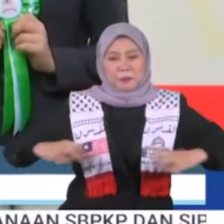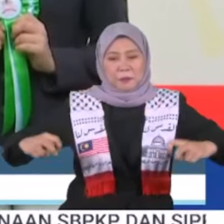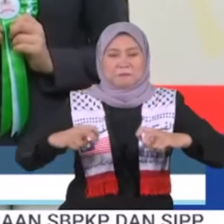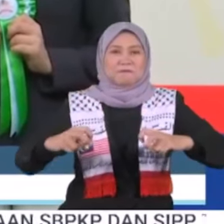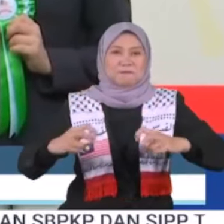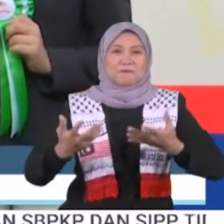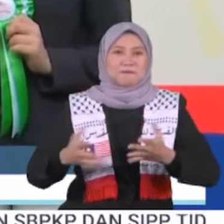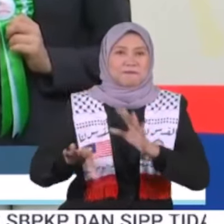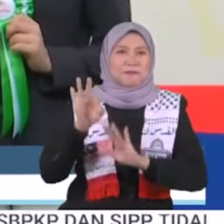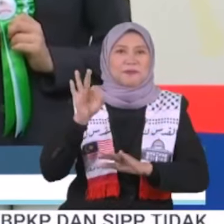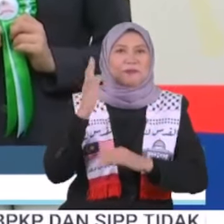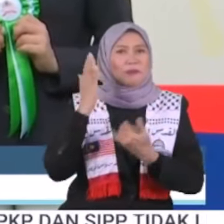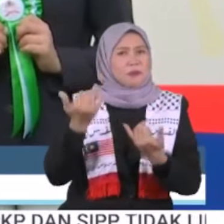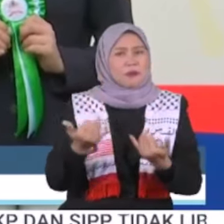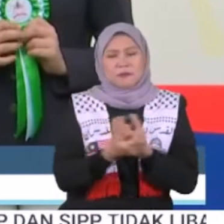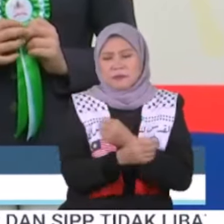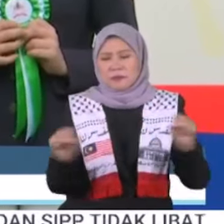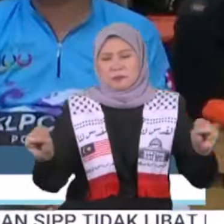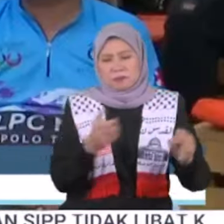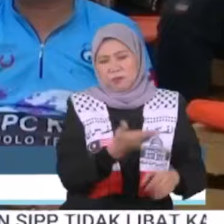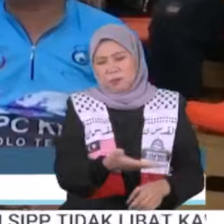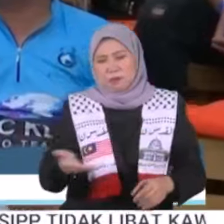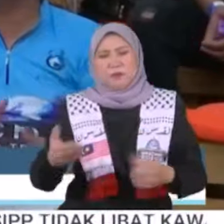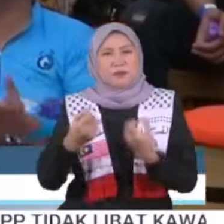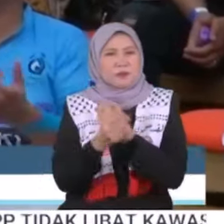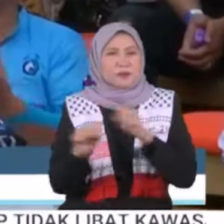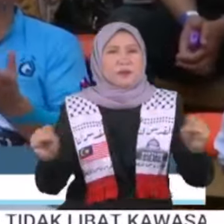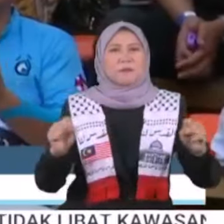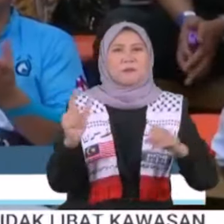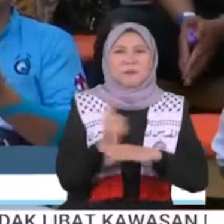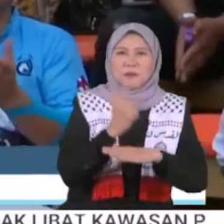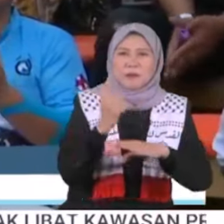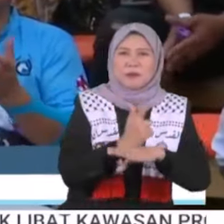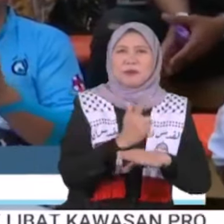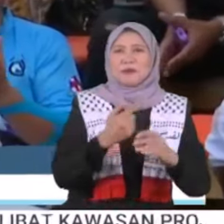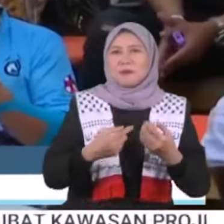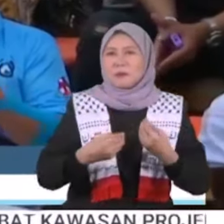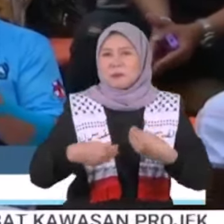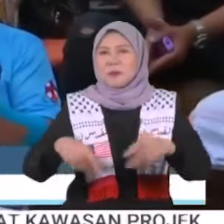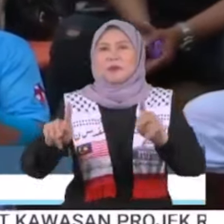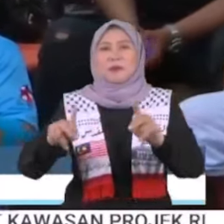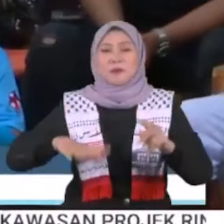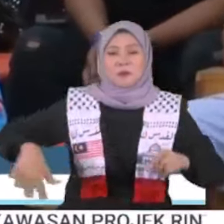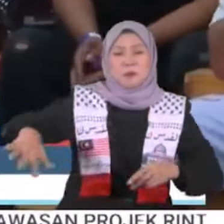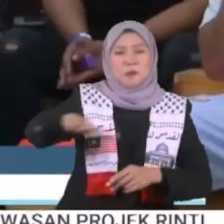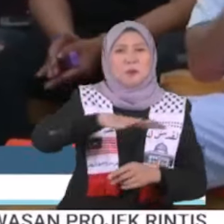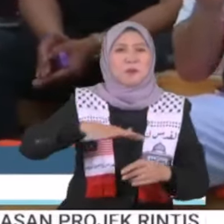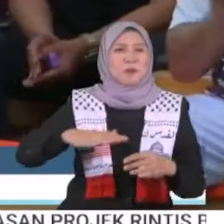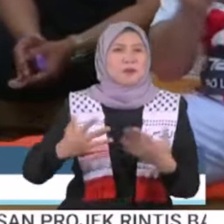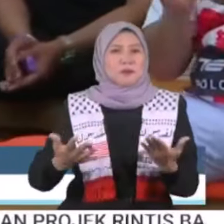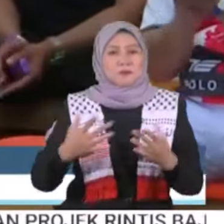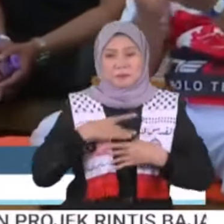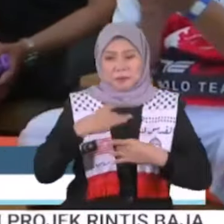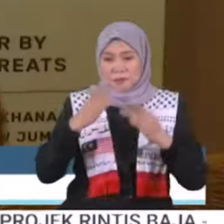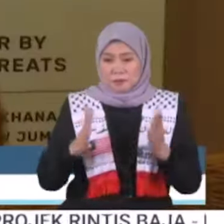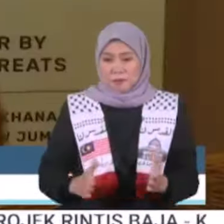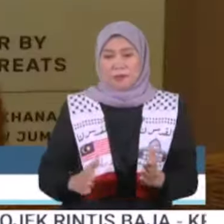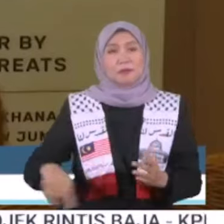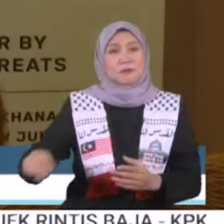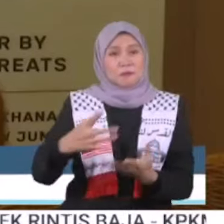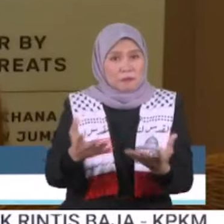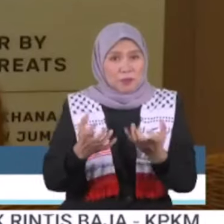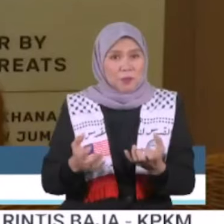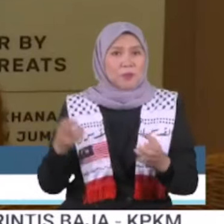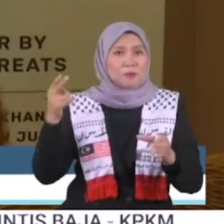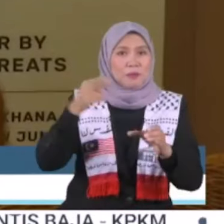Polo Association. And kita bagi facility, kita bagi training, kita bagi exposure kepada semua apa peminat yang